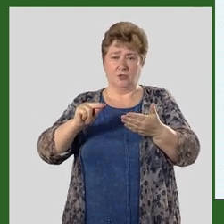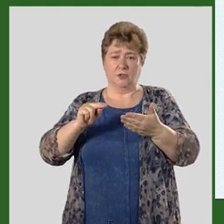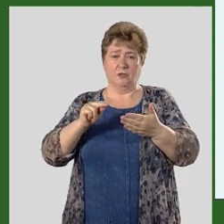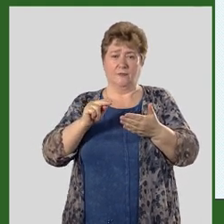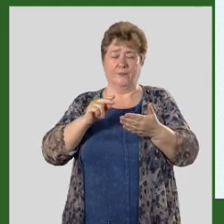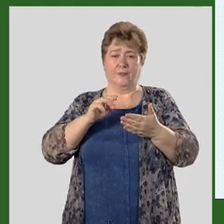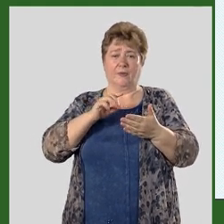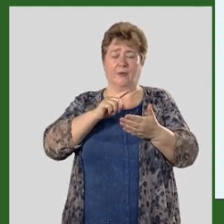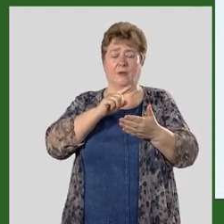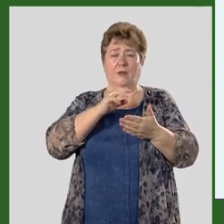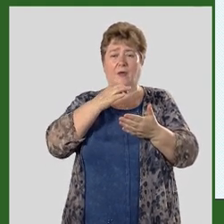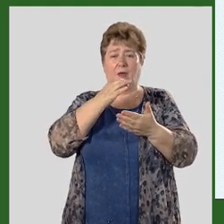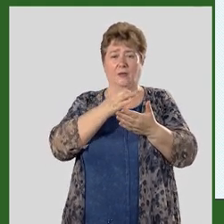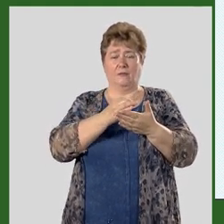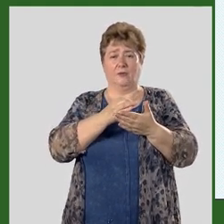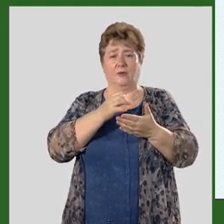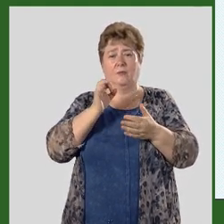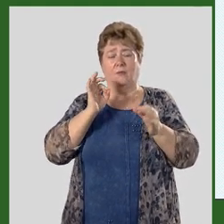букву правильного ответа.